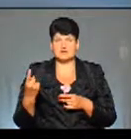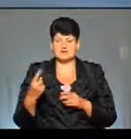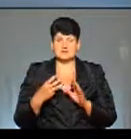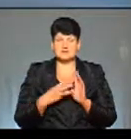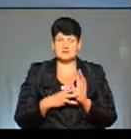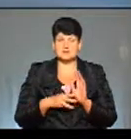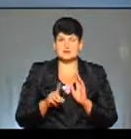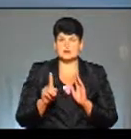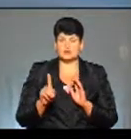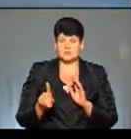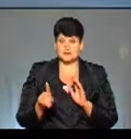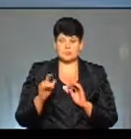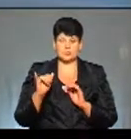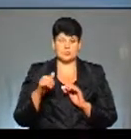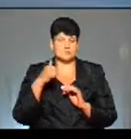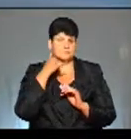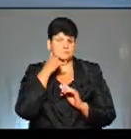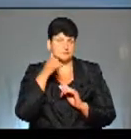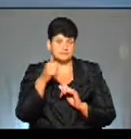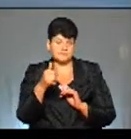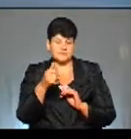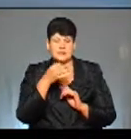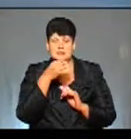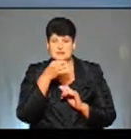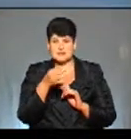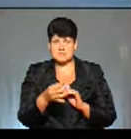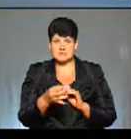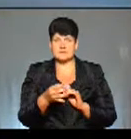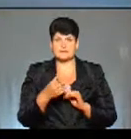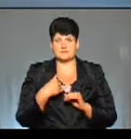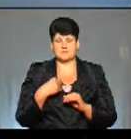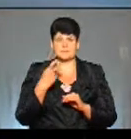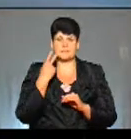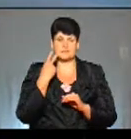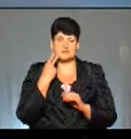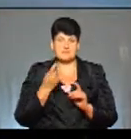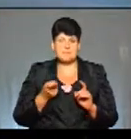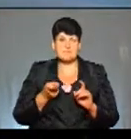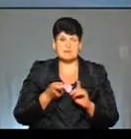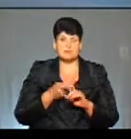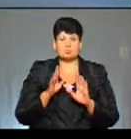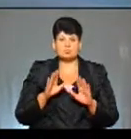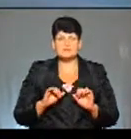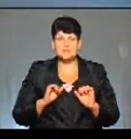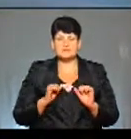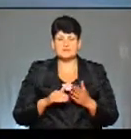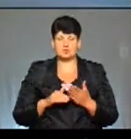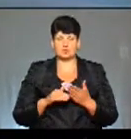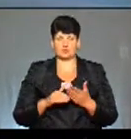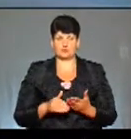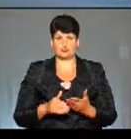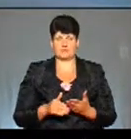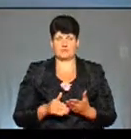52-11-81 можна по телефону сказати, і ми завжди підключимося і будемо намагатися допомогти. Тому що